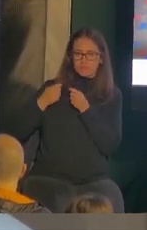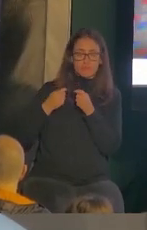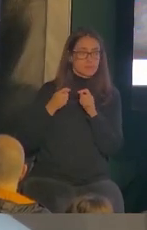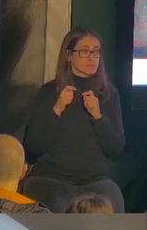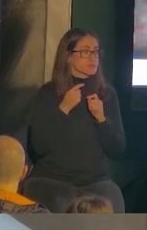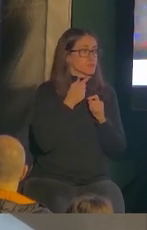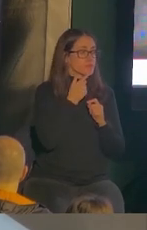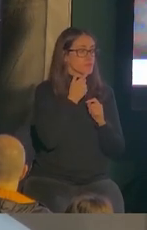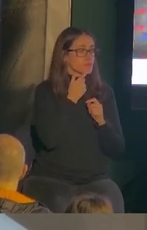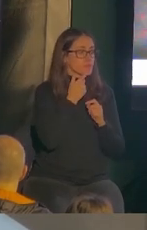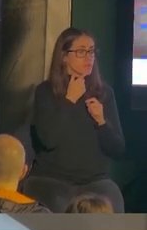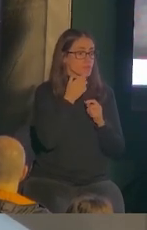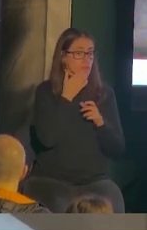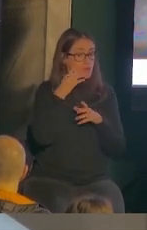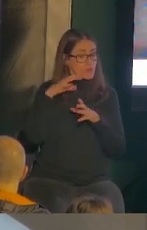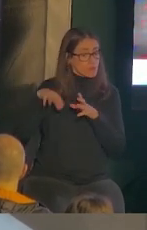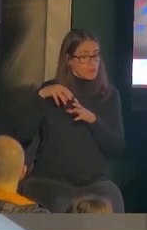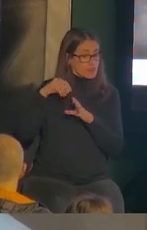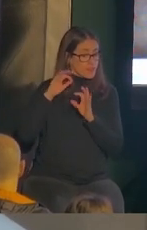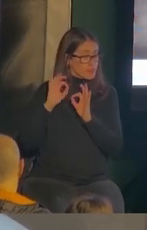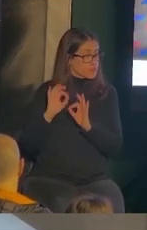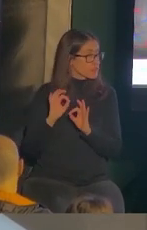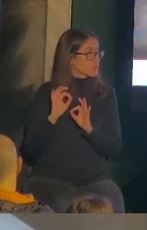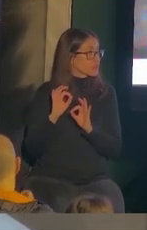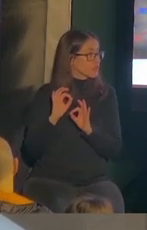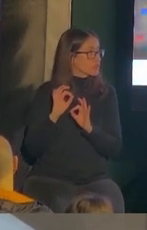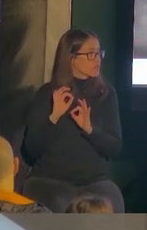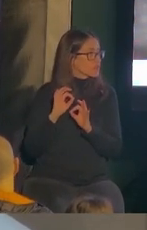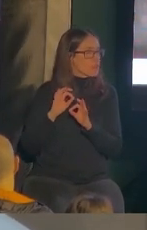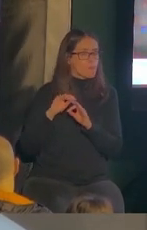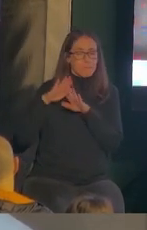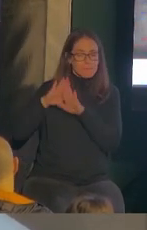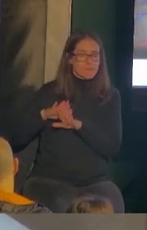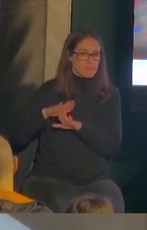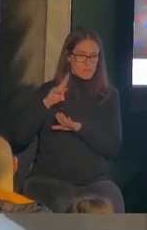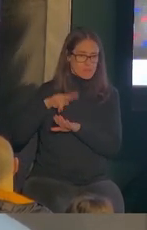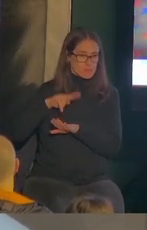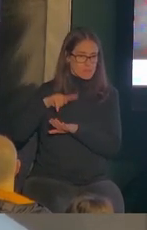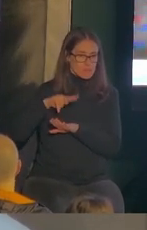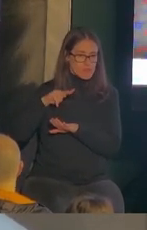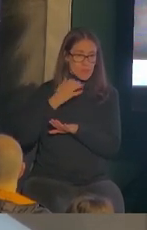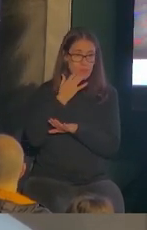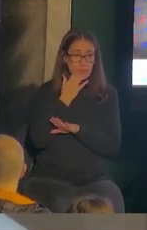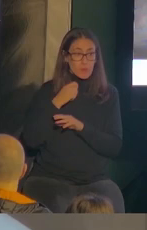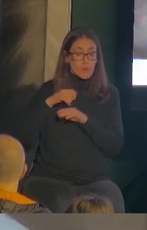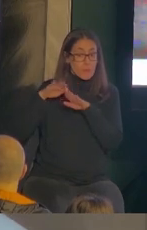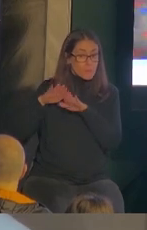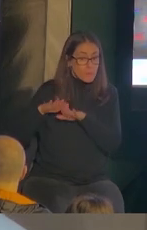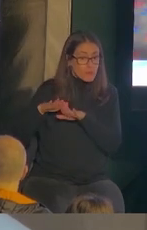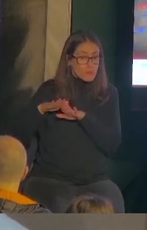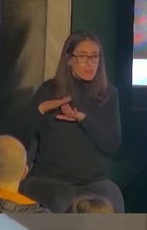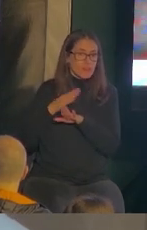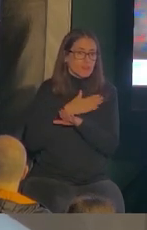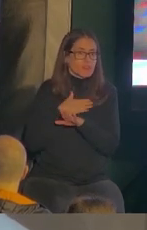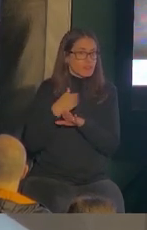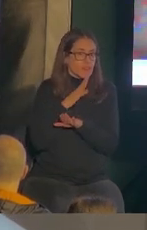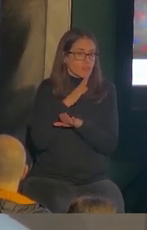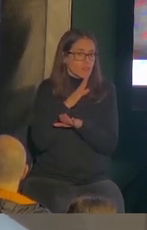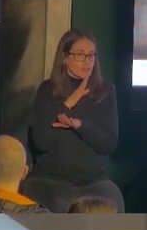important, si el merengue està fet, que no el parem mai, perquè si el parem, el que provoquem és que